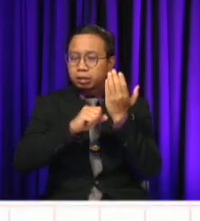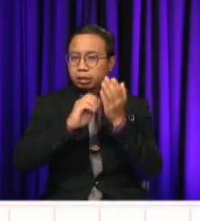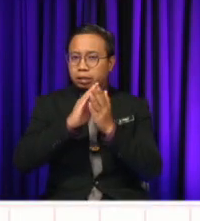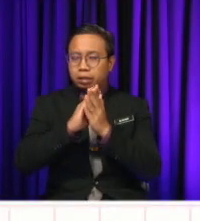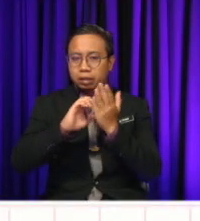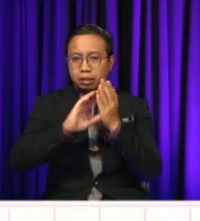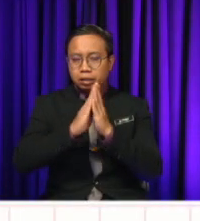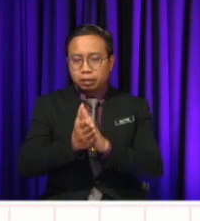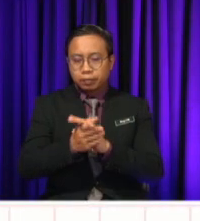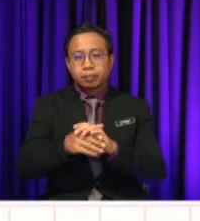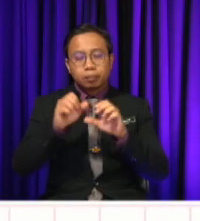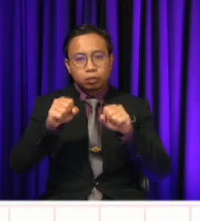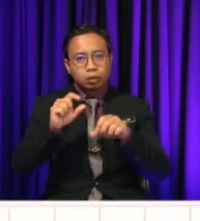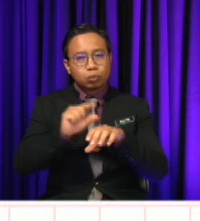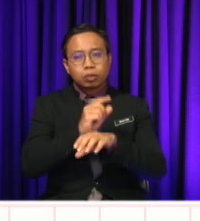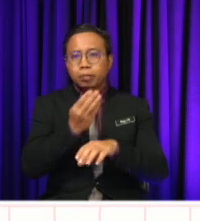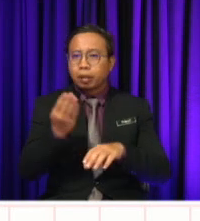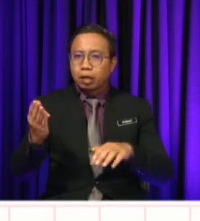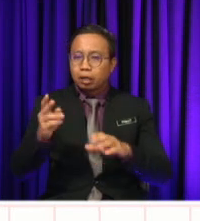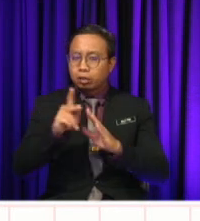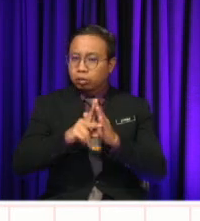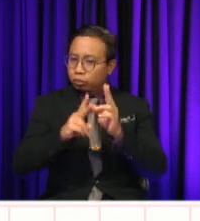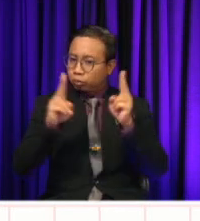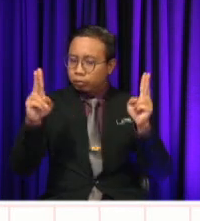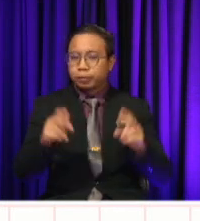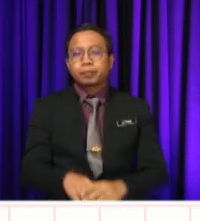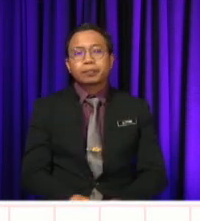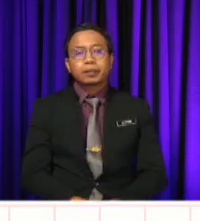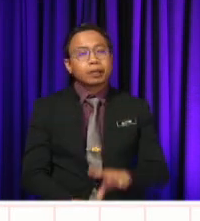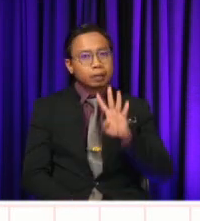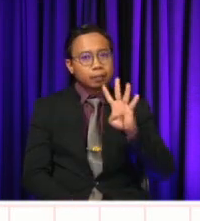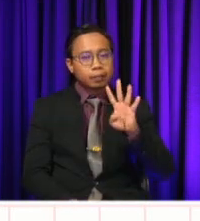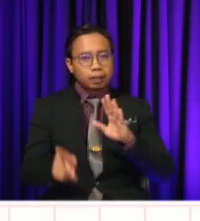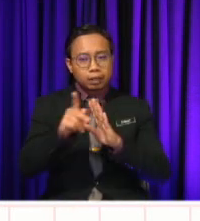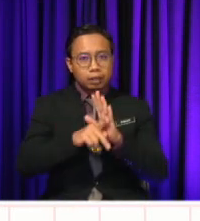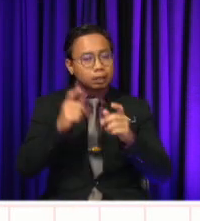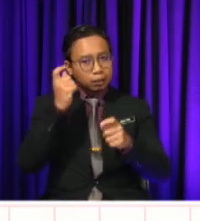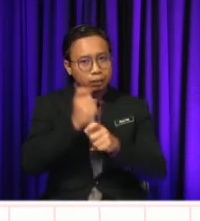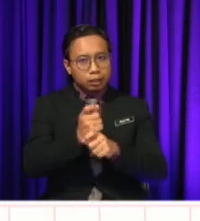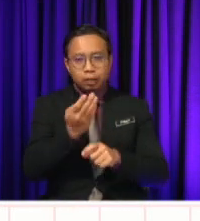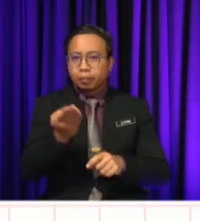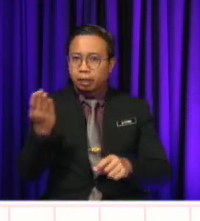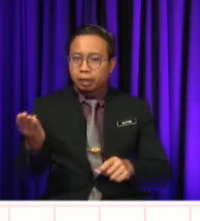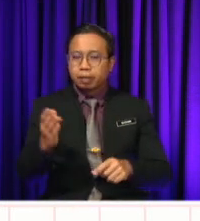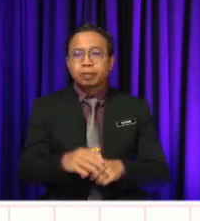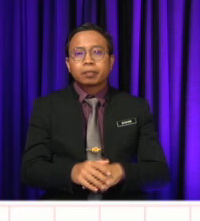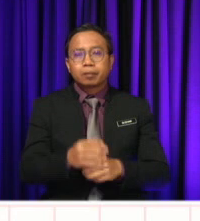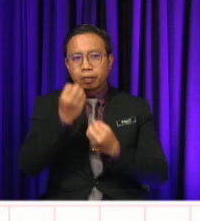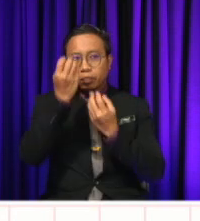kita boleh sering meluas yang ketepatan maklumat bahan itu yang paling penting